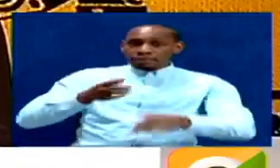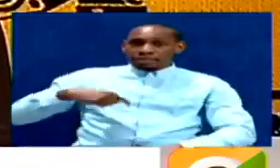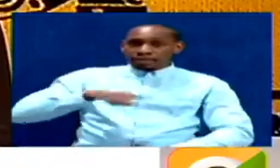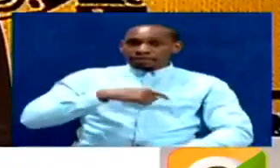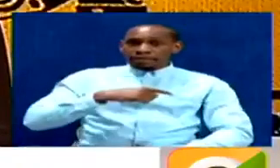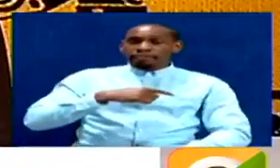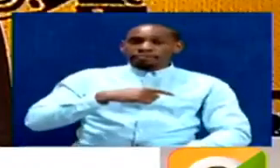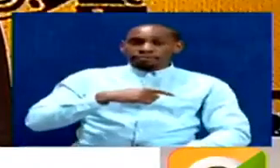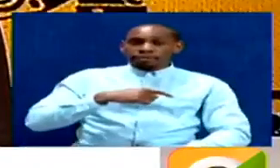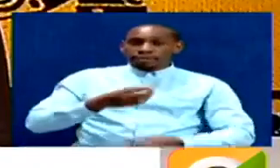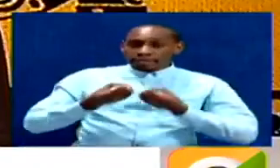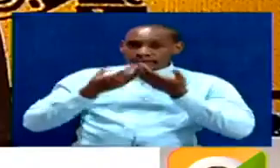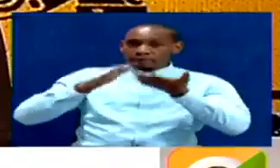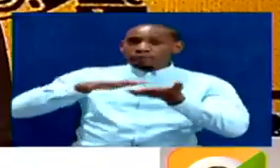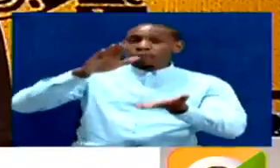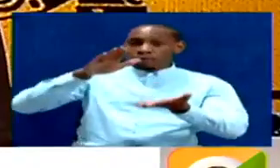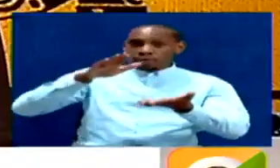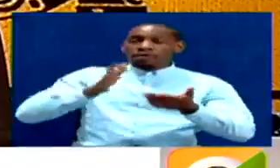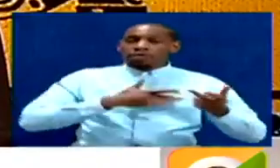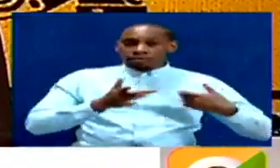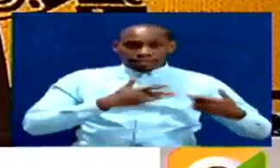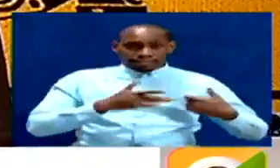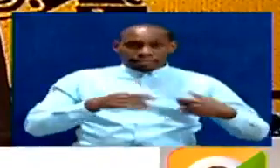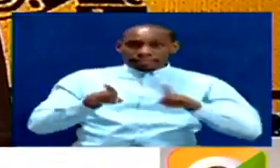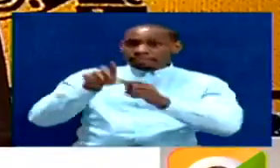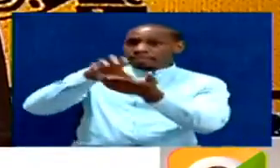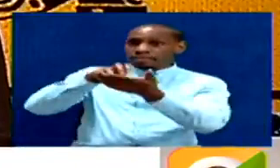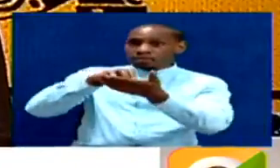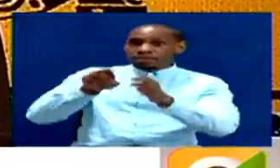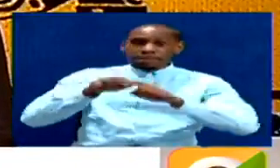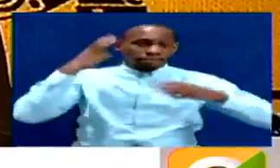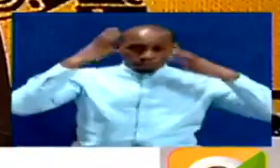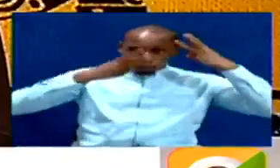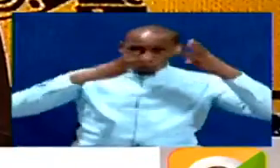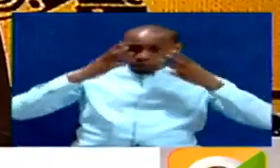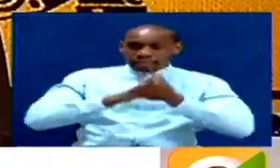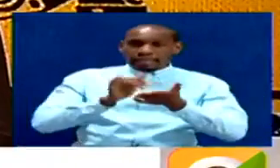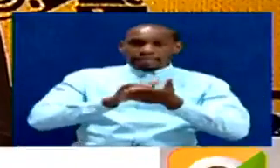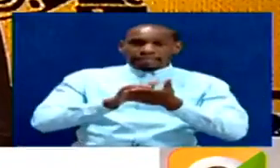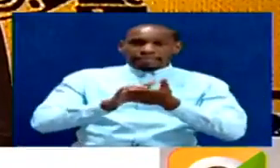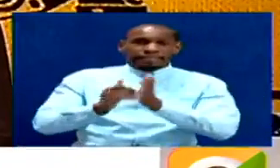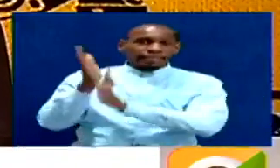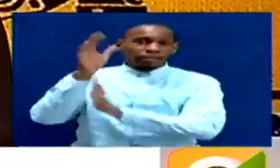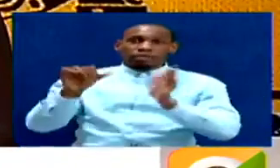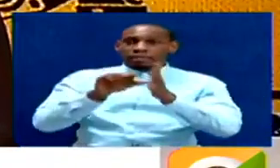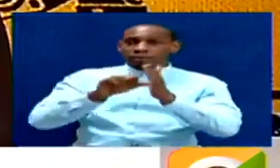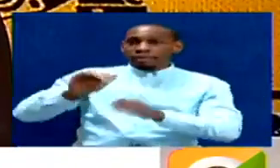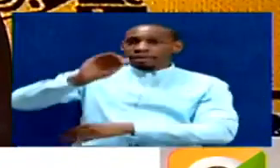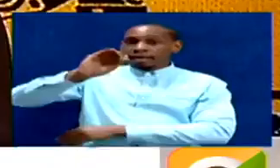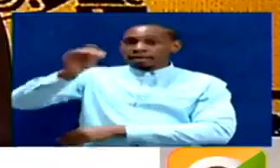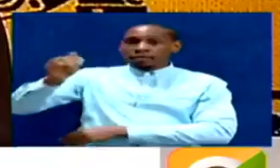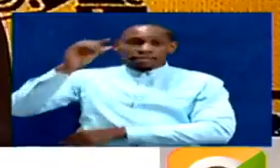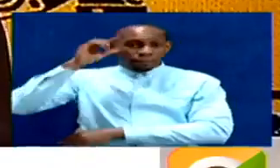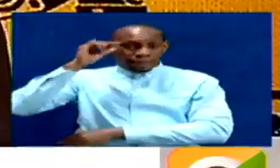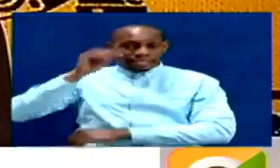wetu Francis Mtalaki anatuarifu zaidi kuhusiana na tukio hilo na wasiwasi wa ongezeko la ukosefu wa usalama katika kaunti